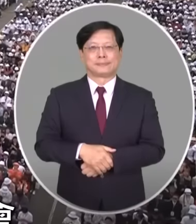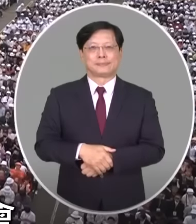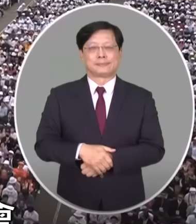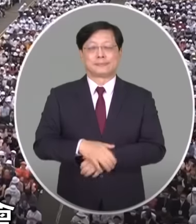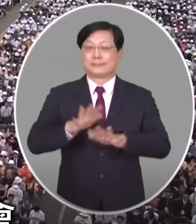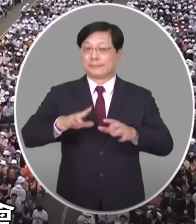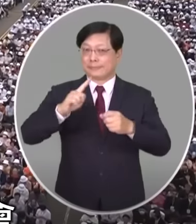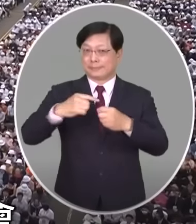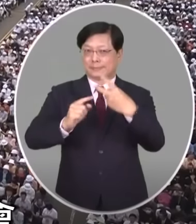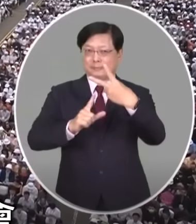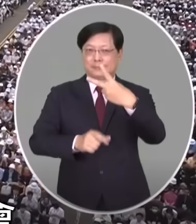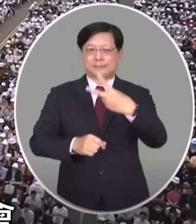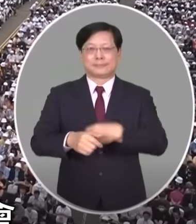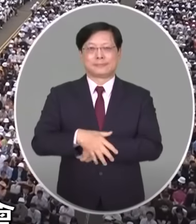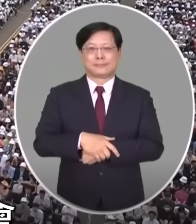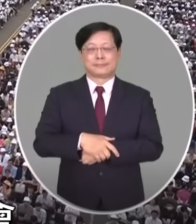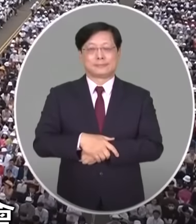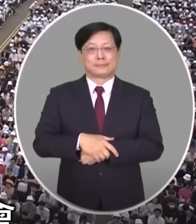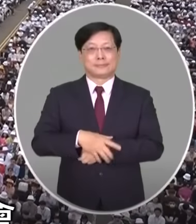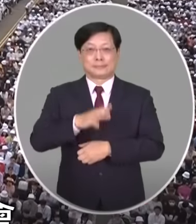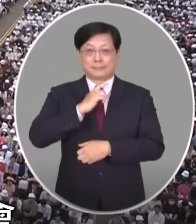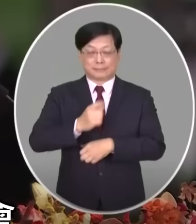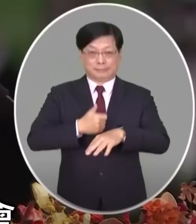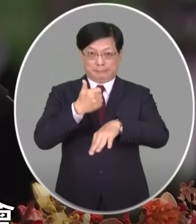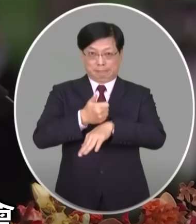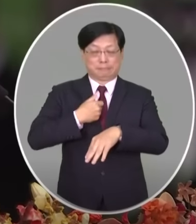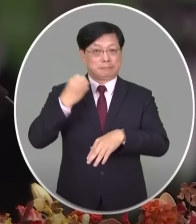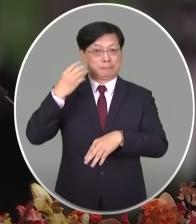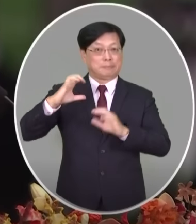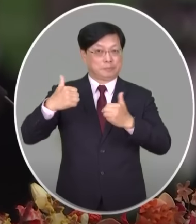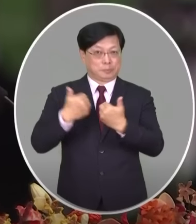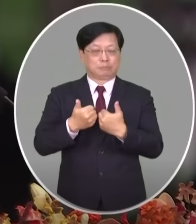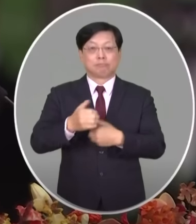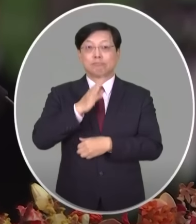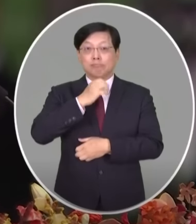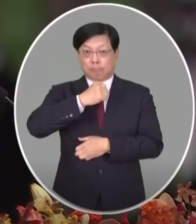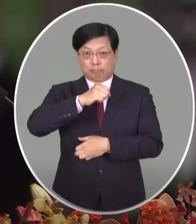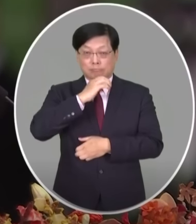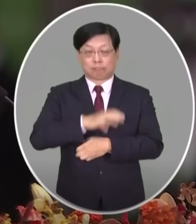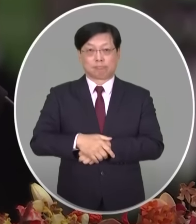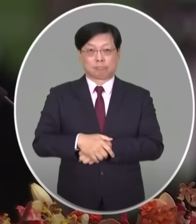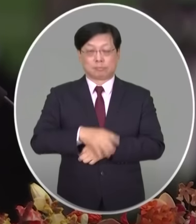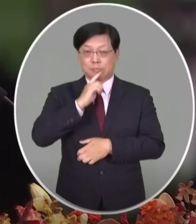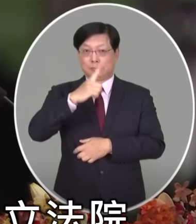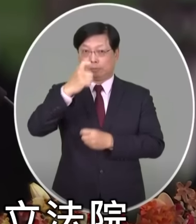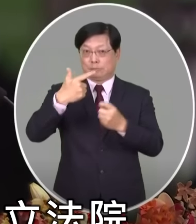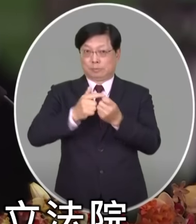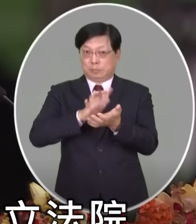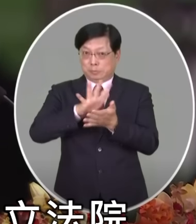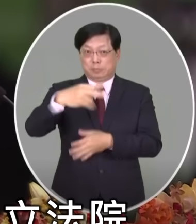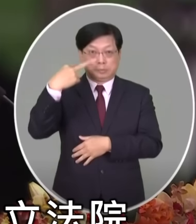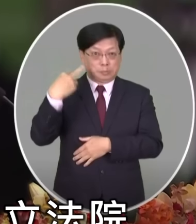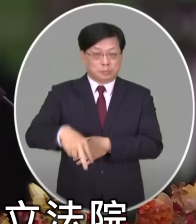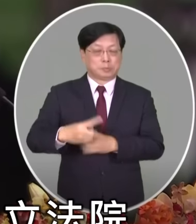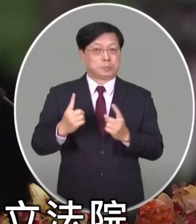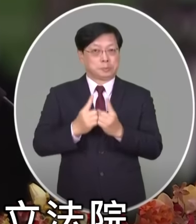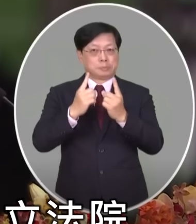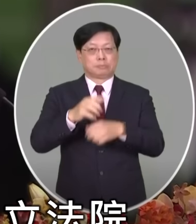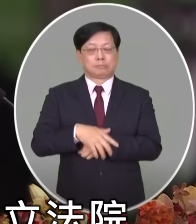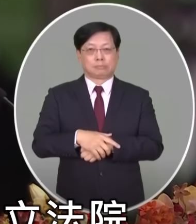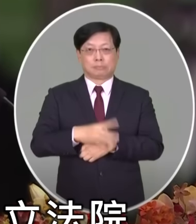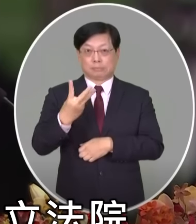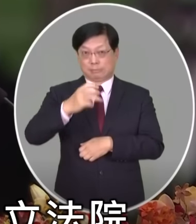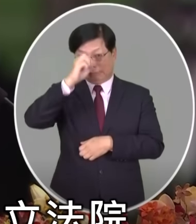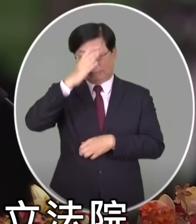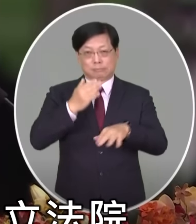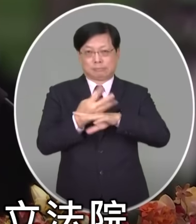今年二月上任的新国会，是台湾时隔16年后再次出现三党